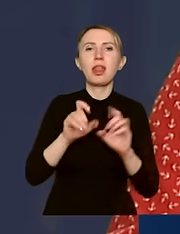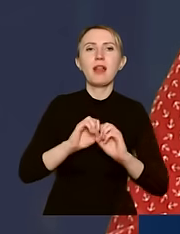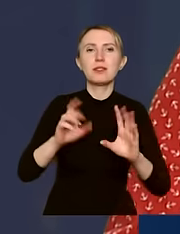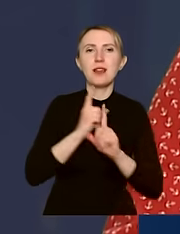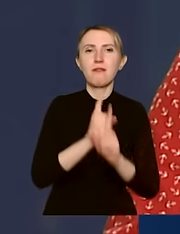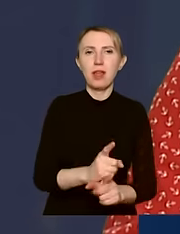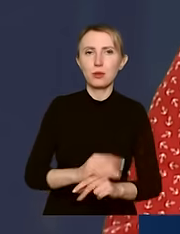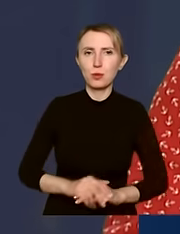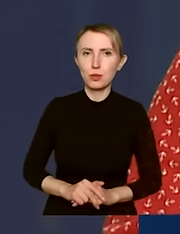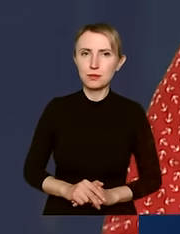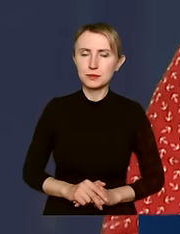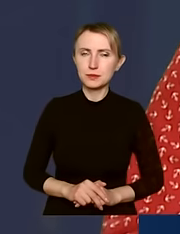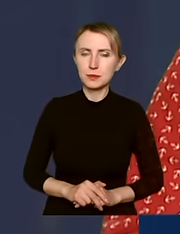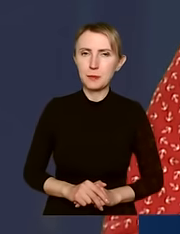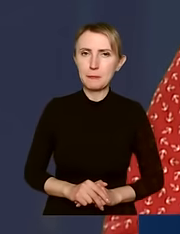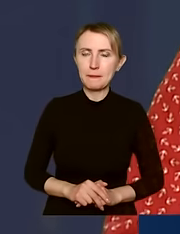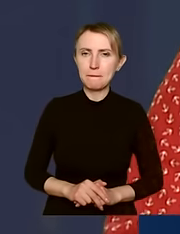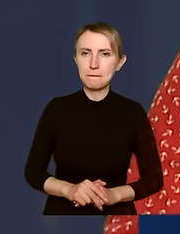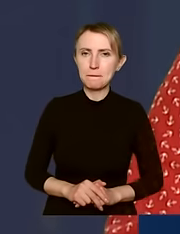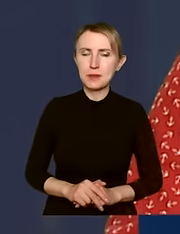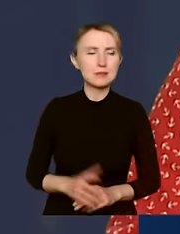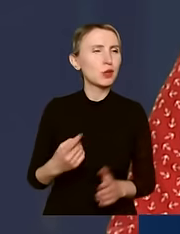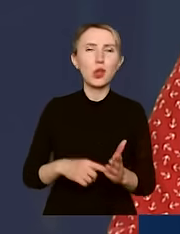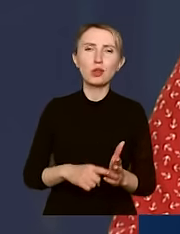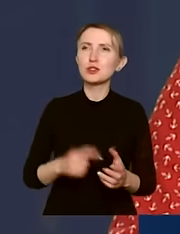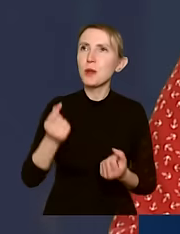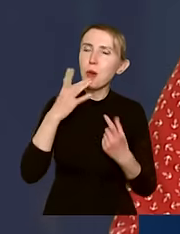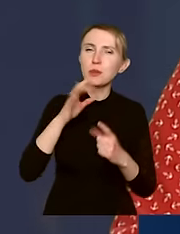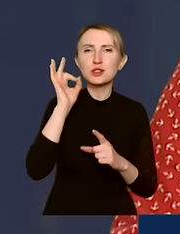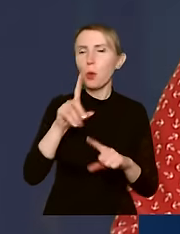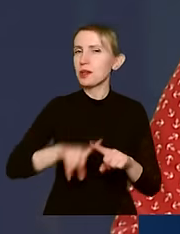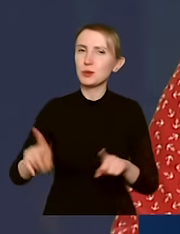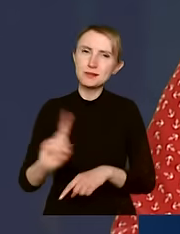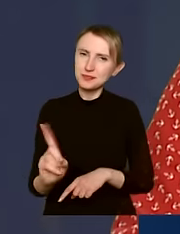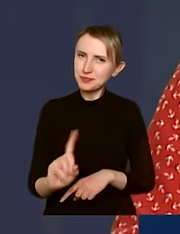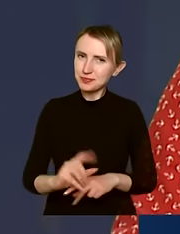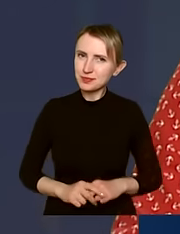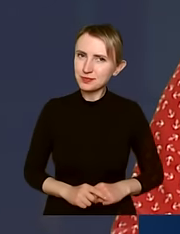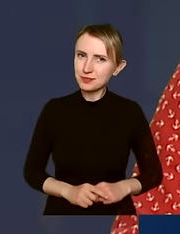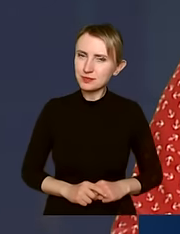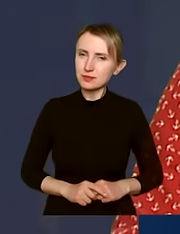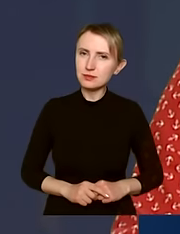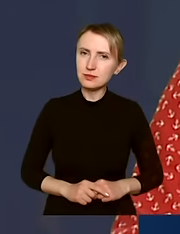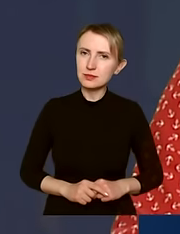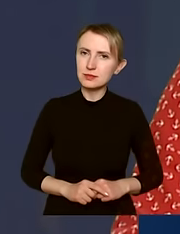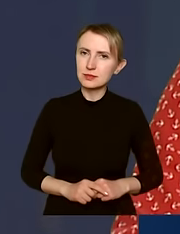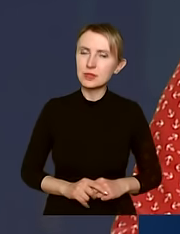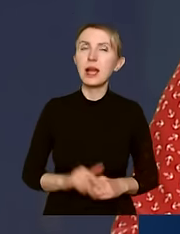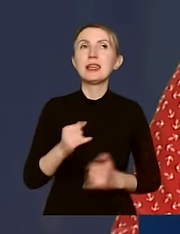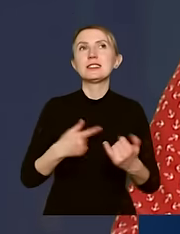Natomiast tu nie chodzi o to, czy ten pomysł jest dobry czy zły. Gdybym ja uważał, że